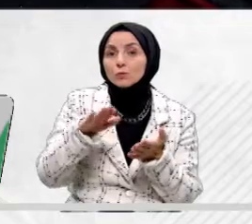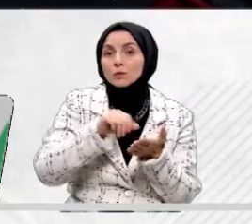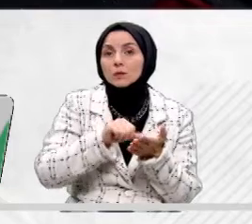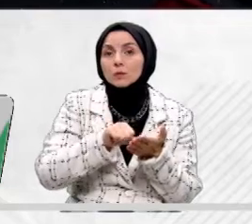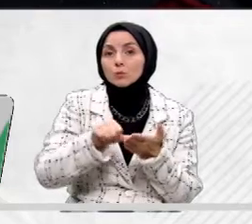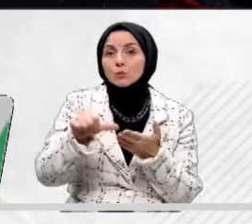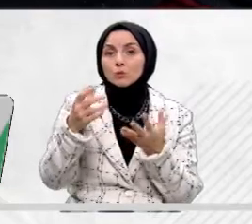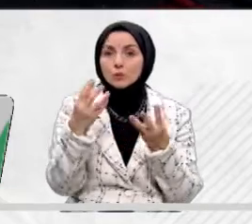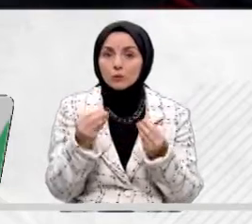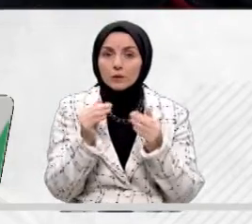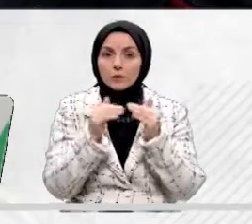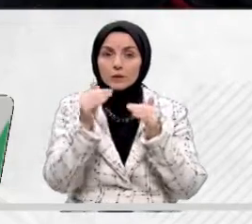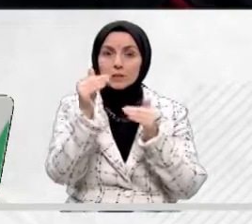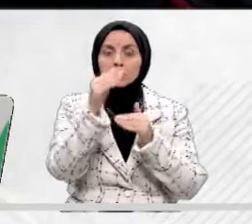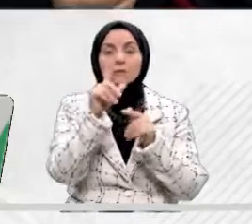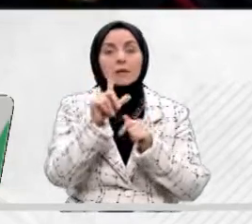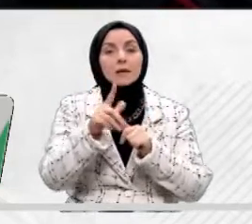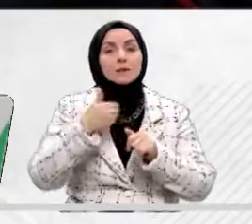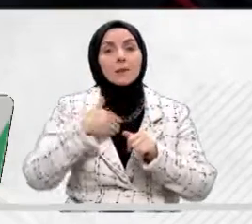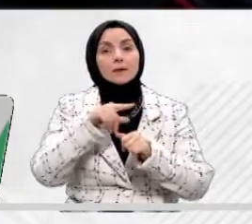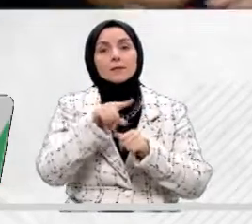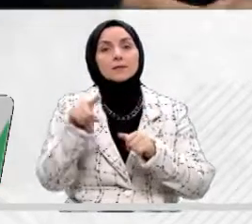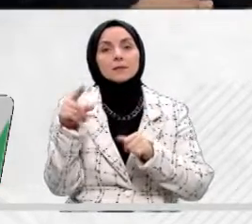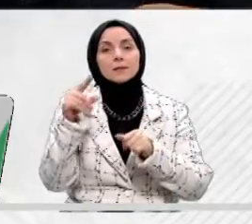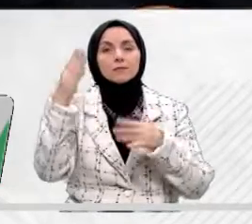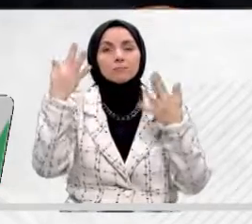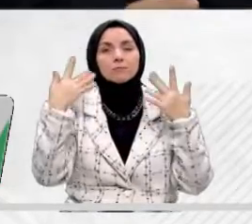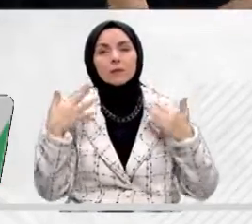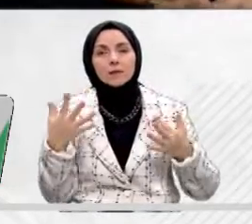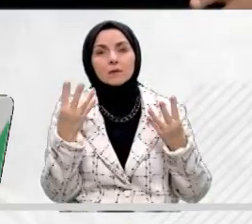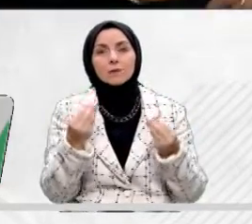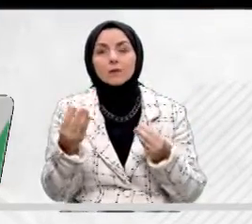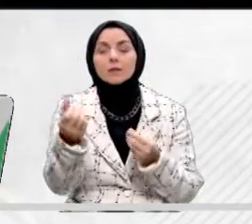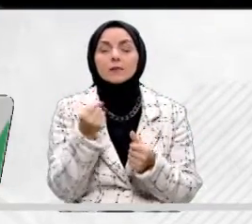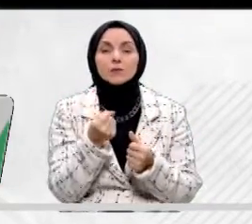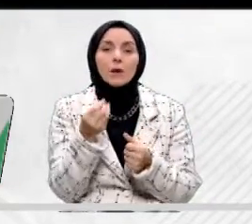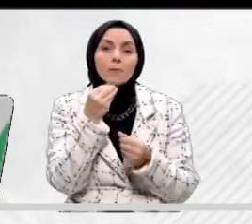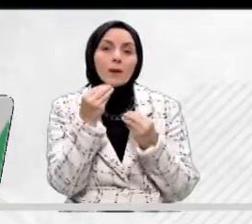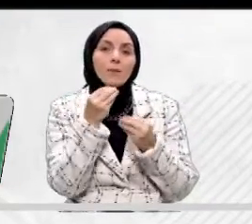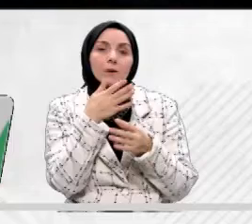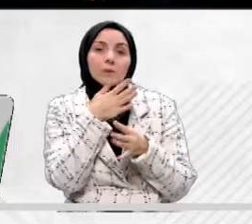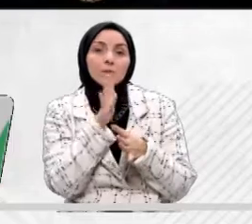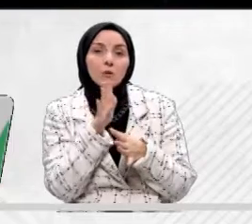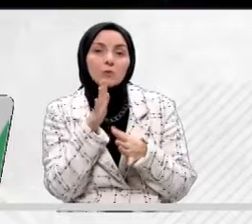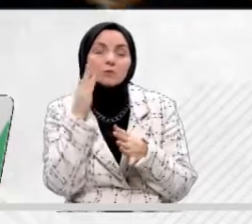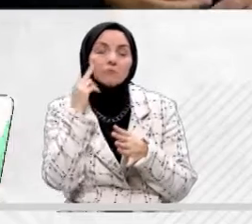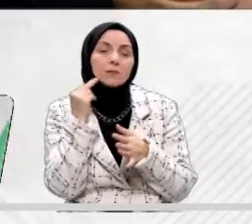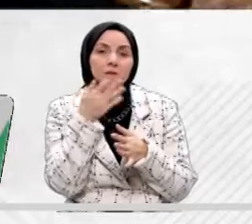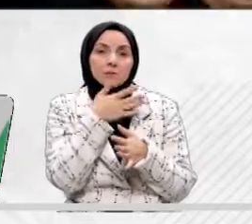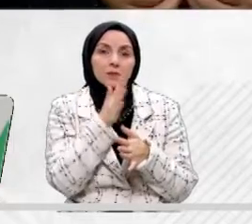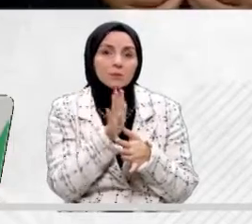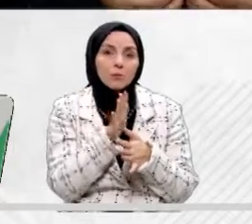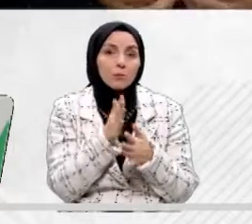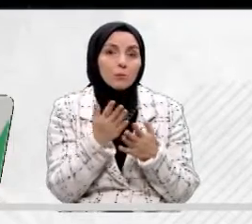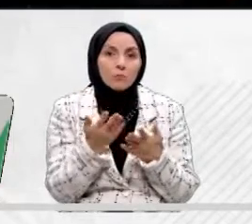yetiştiremezsiniz çocukları Ben sizi gelin olarak alacağım ne olacak yemek bilmiyorum temizlik bilmiyorum şunu bilmiyorum Ee ama